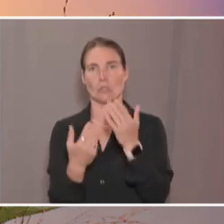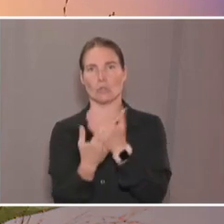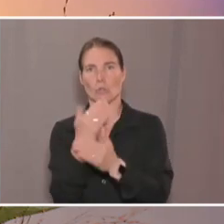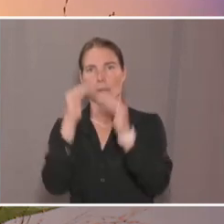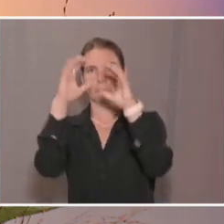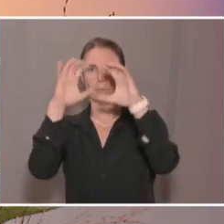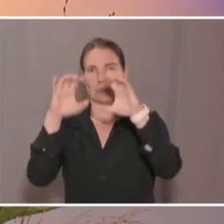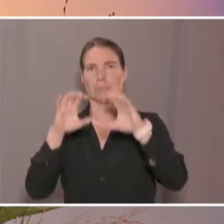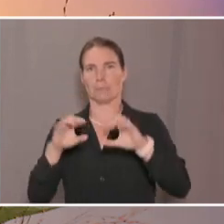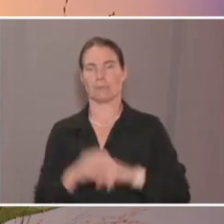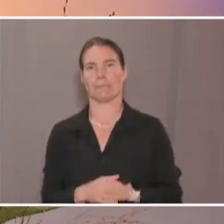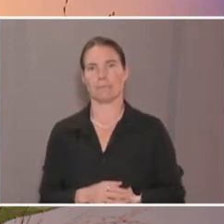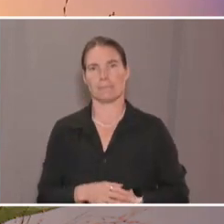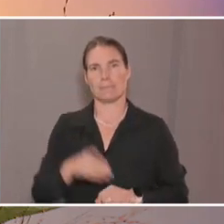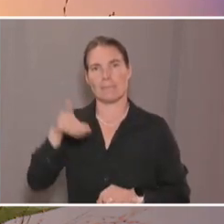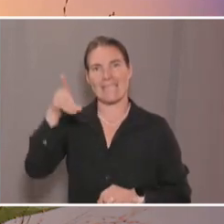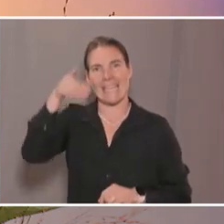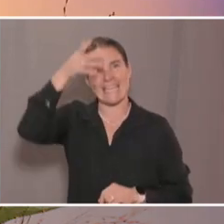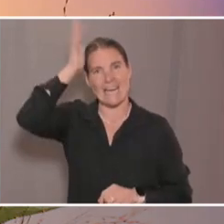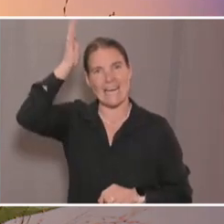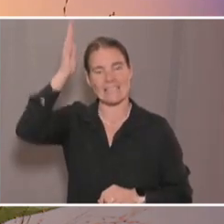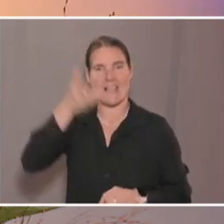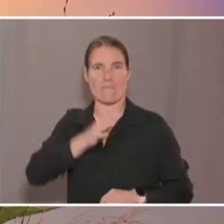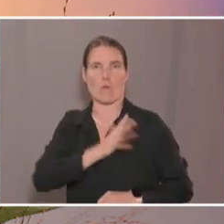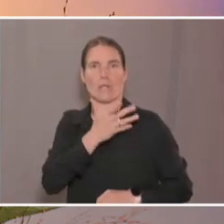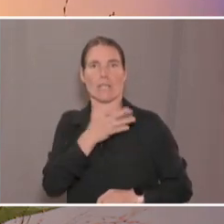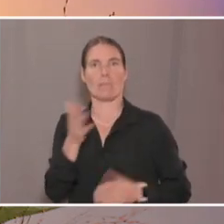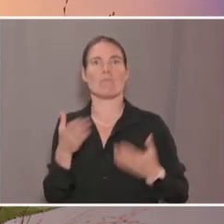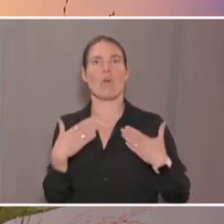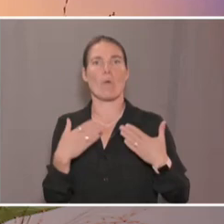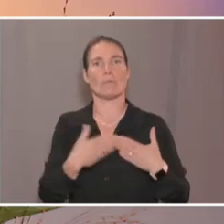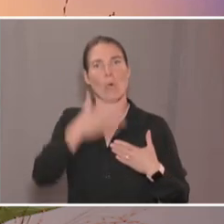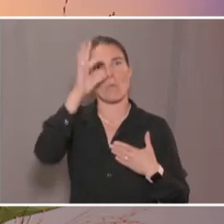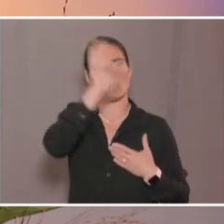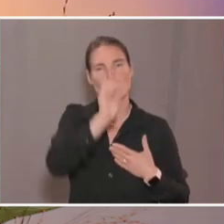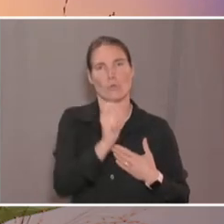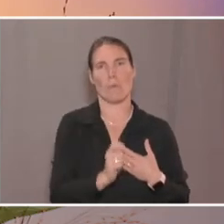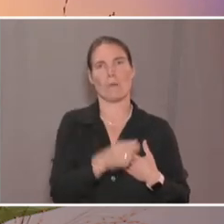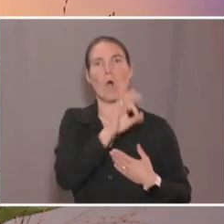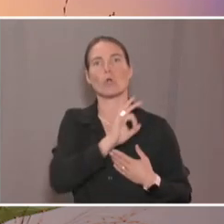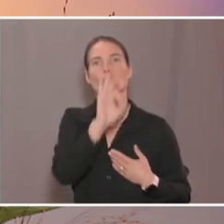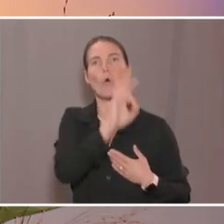Damit bewarb sich Drenkhahn erfolgreich um eine Stelle im Oberpräsidium. Im Oktober